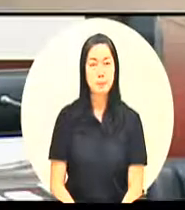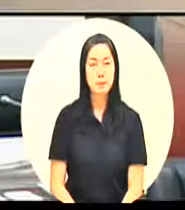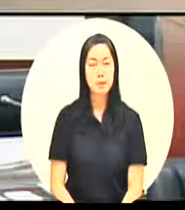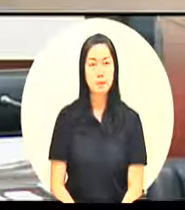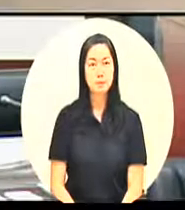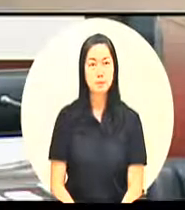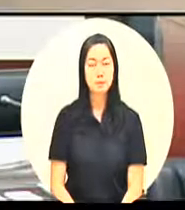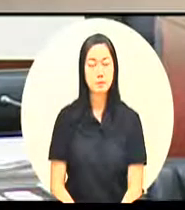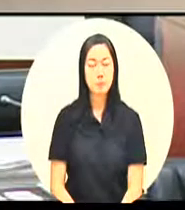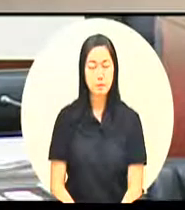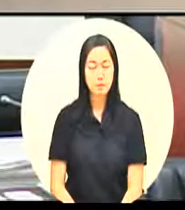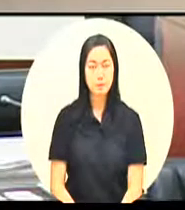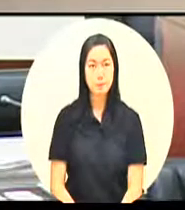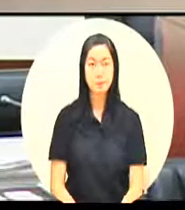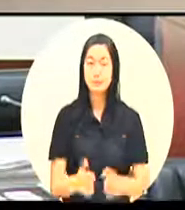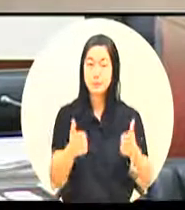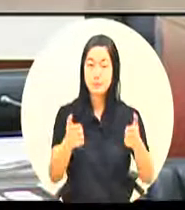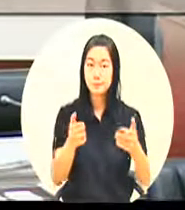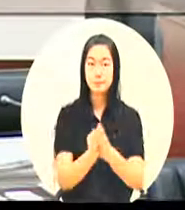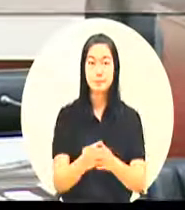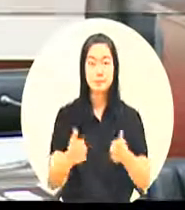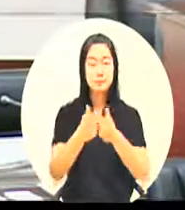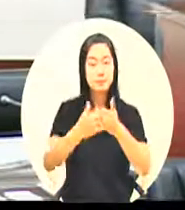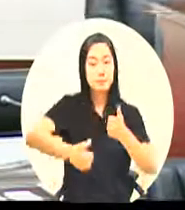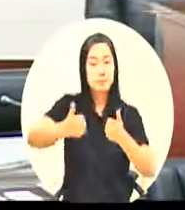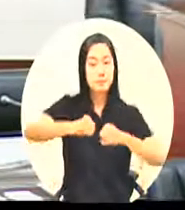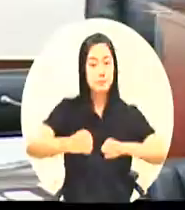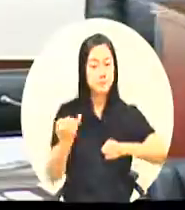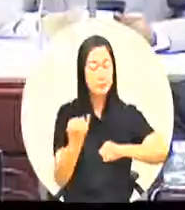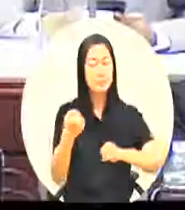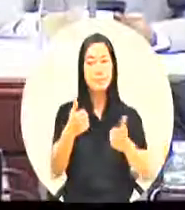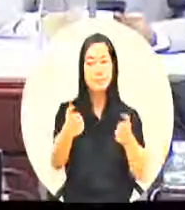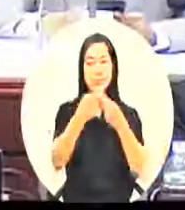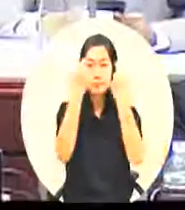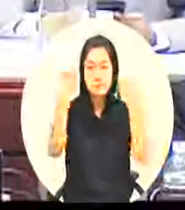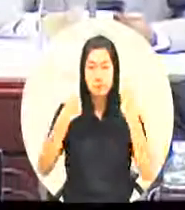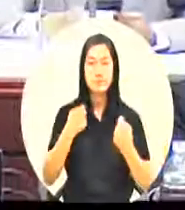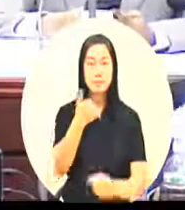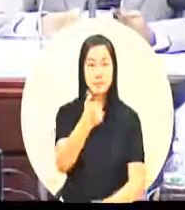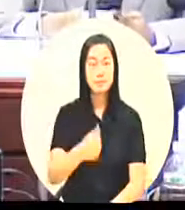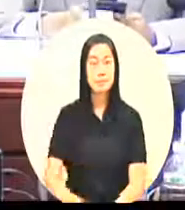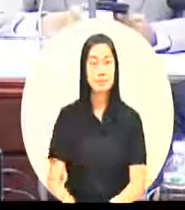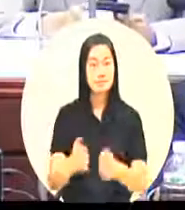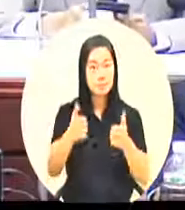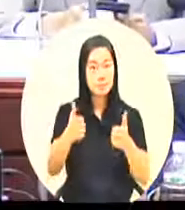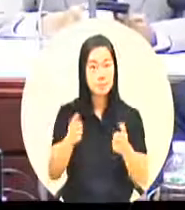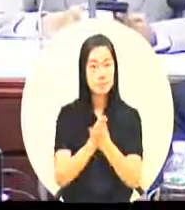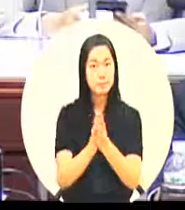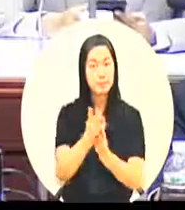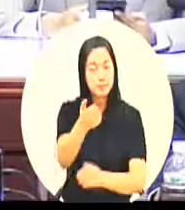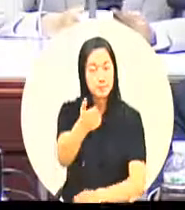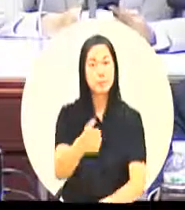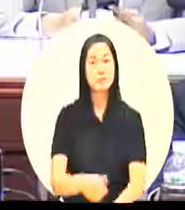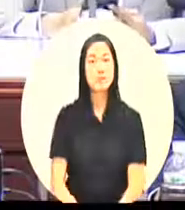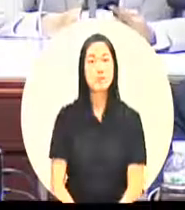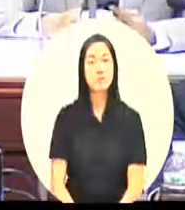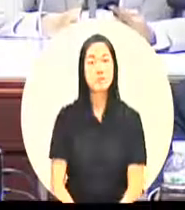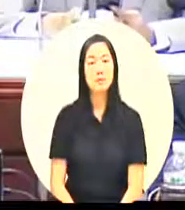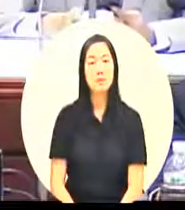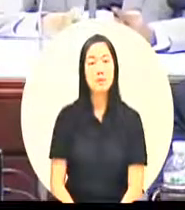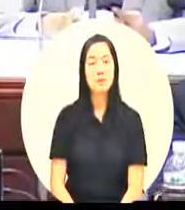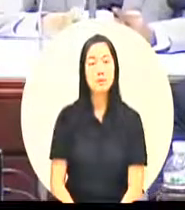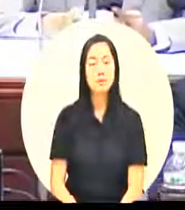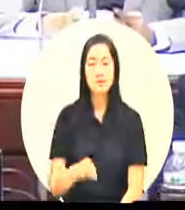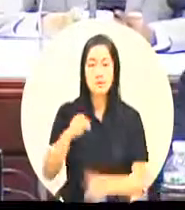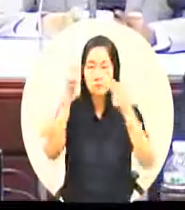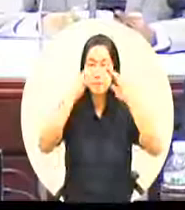好，多谢议长啊，多谢周议员，感谢周议员的努力了哈。我想高雄市